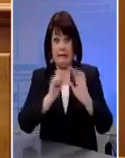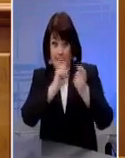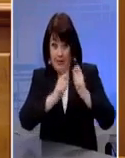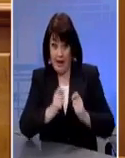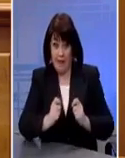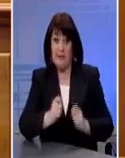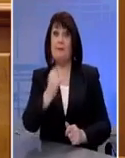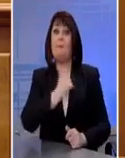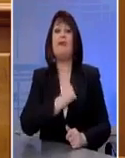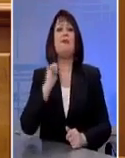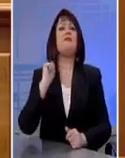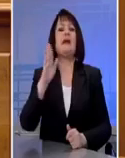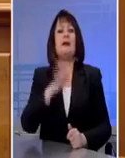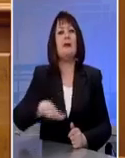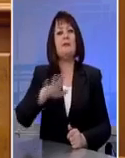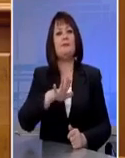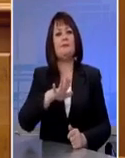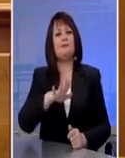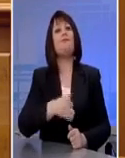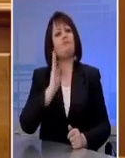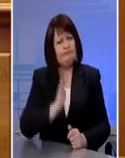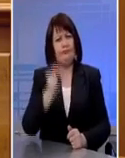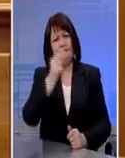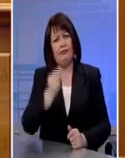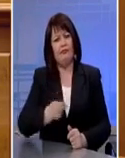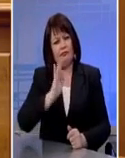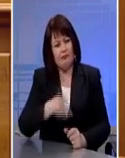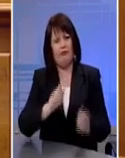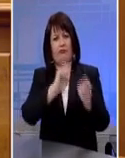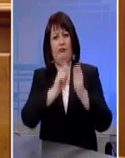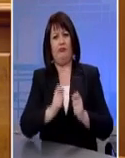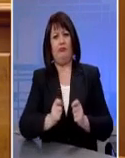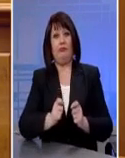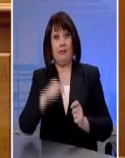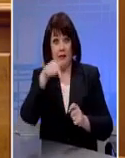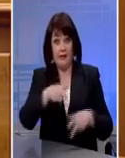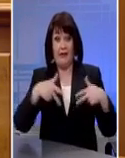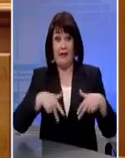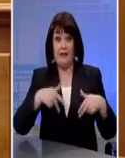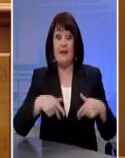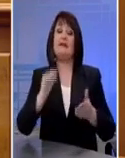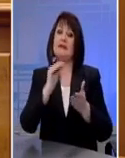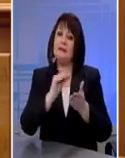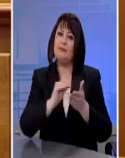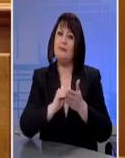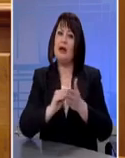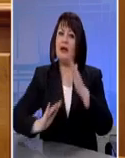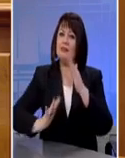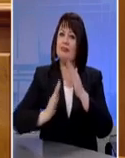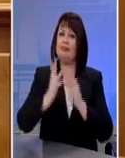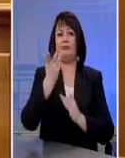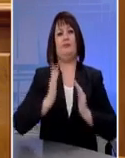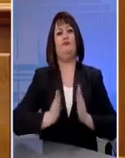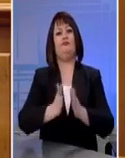πείσει τους ξένους ότι οι μεταρρυθμίσεις γίνονται σε όλα τα επίπεδα, αυτή η κυβέρνηση θα επαναφέρει τη χώρα σε φυσιολογικούς